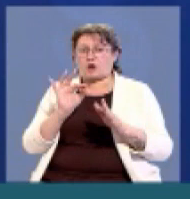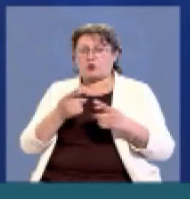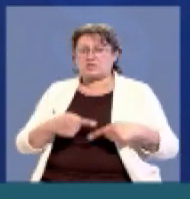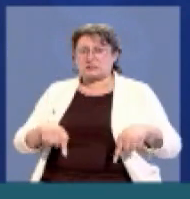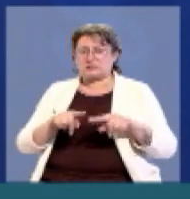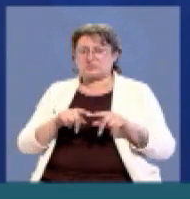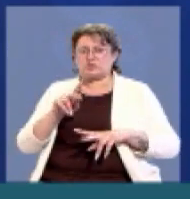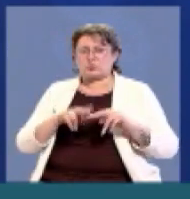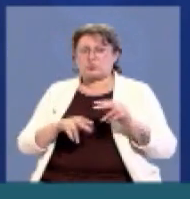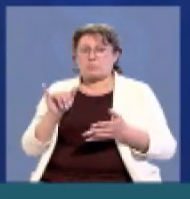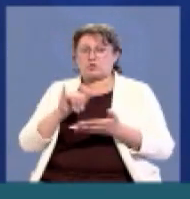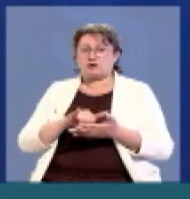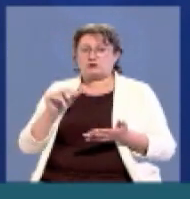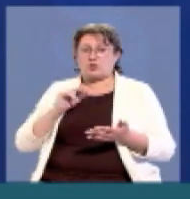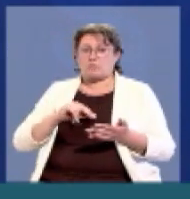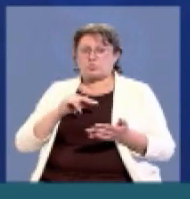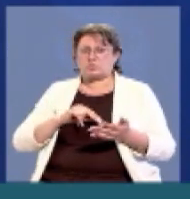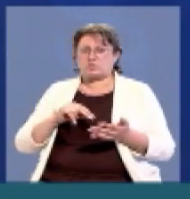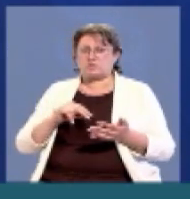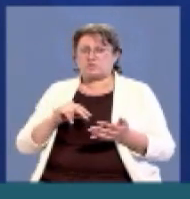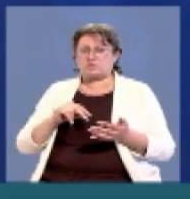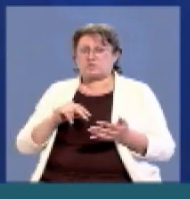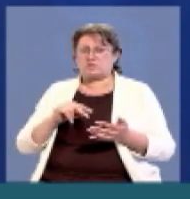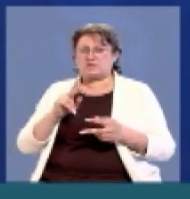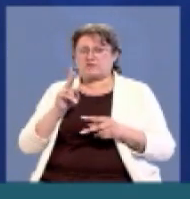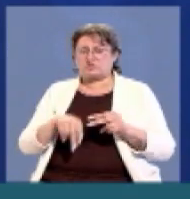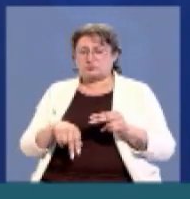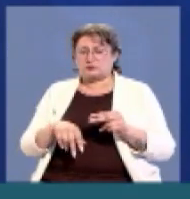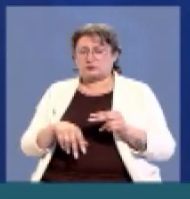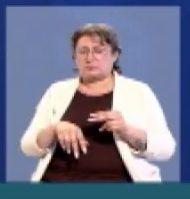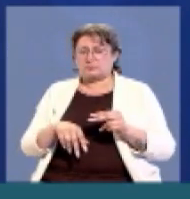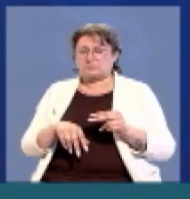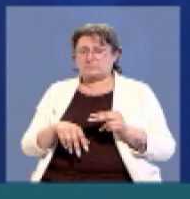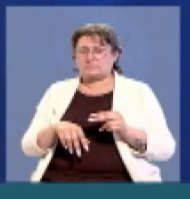организации, строительно-монтажные работы завершены.